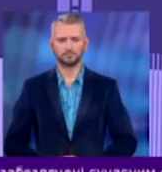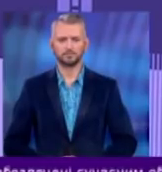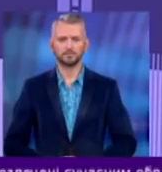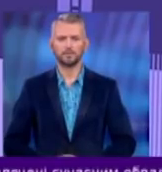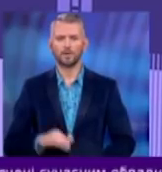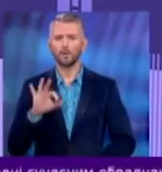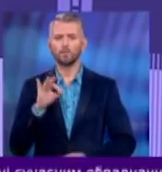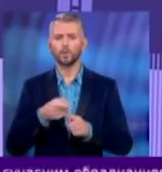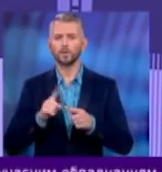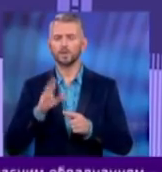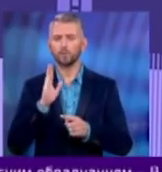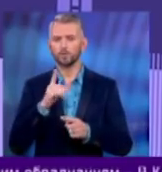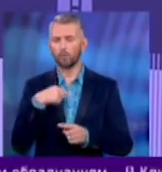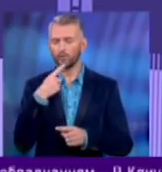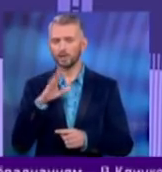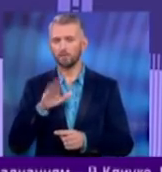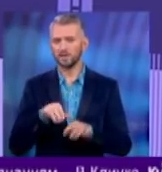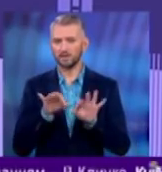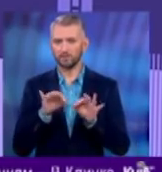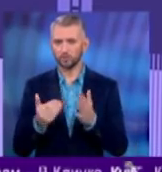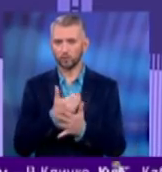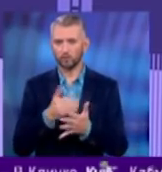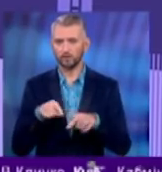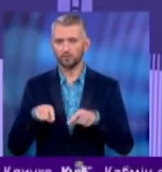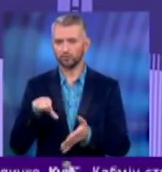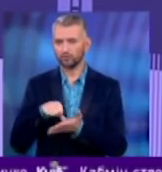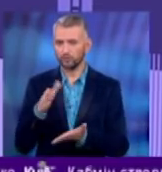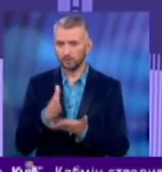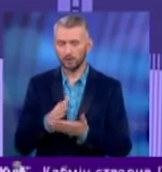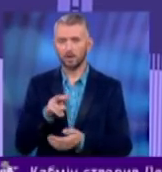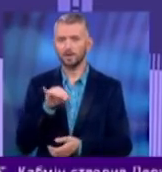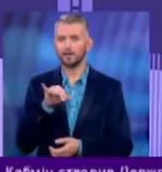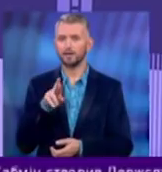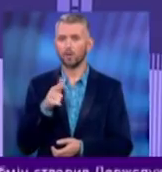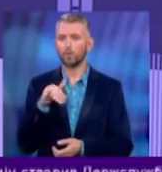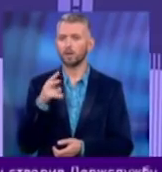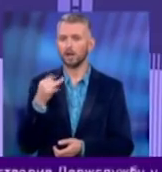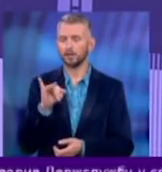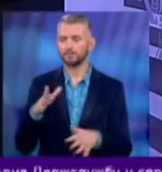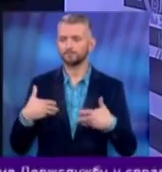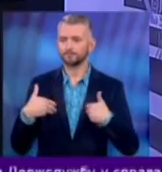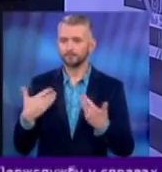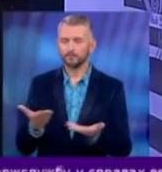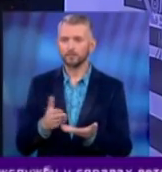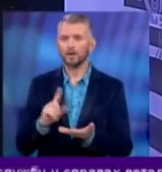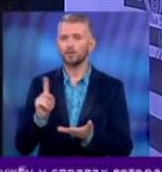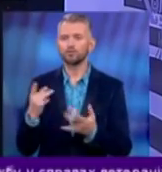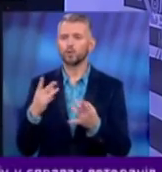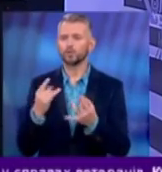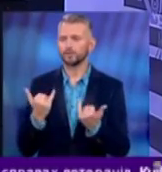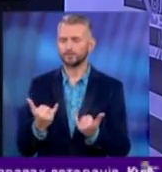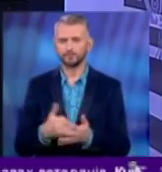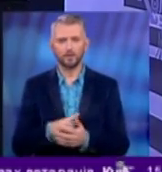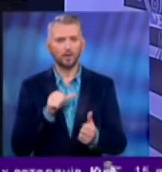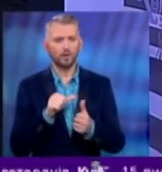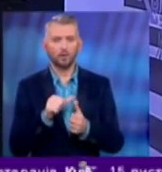Про це традиційно будемо говорити після випуску новин. В цій студії моя колега Лілія Гулей. Тож, Лілю, доброго вечора тобі. Що розповісиш на цю мить? Окрім